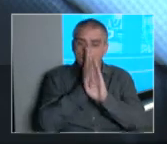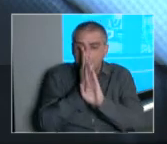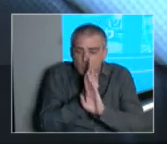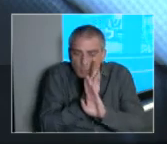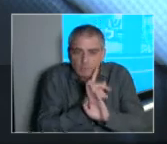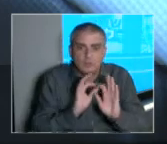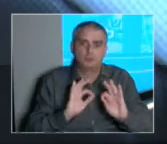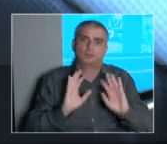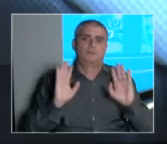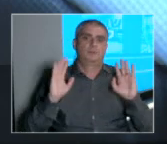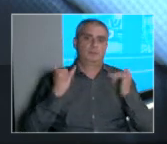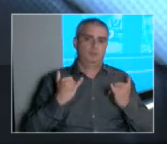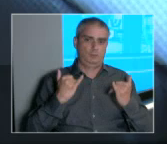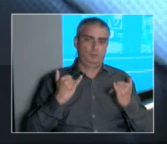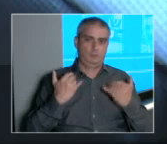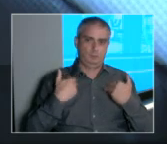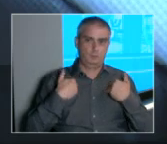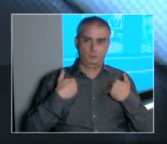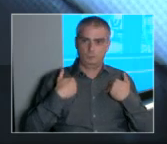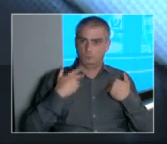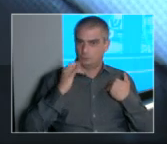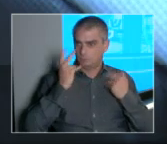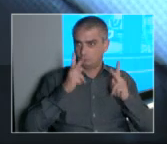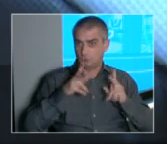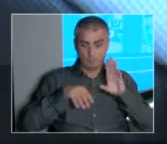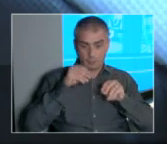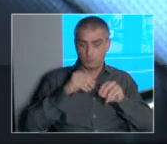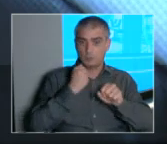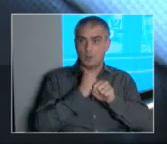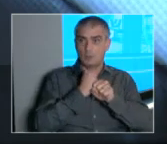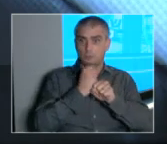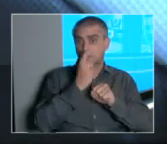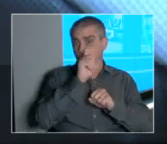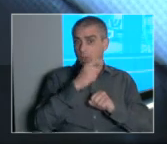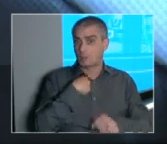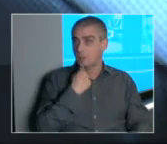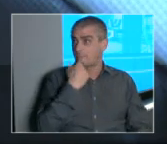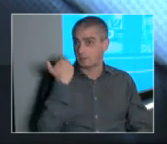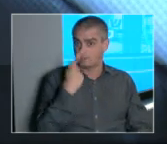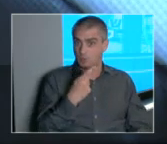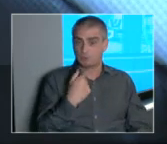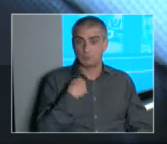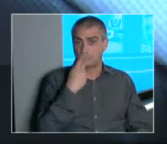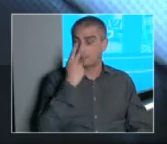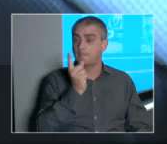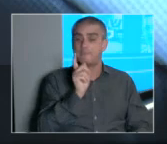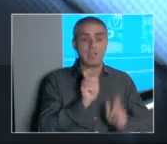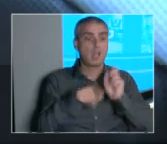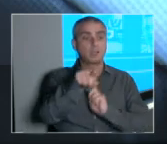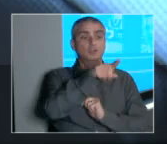ולא בשום דבר. עכשיו, תן לי, יש בהחלט אפשרות בבחירות, לך תדע, שאמרתי לכם קודם שאני אראה מי